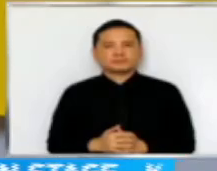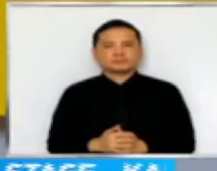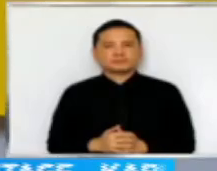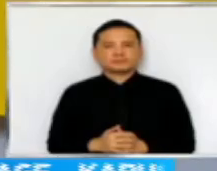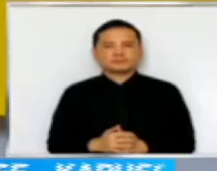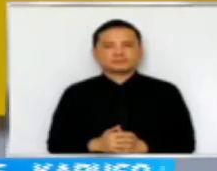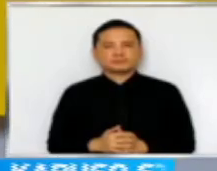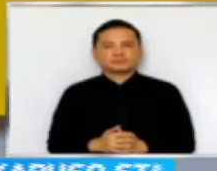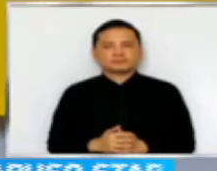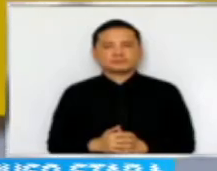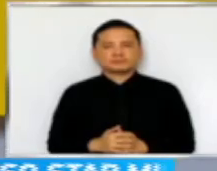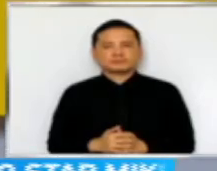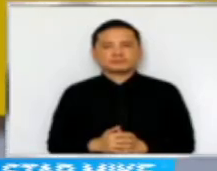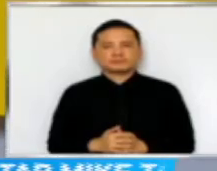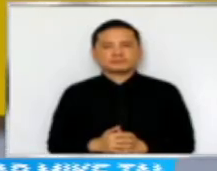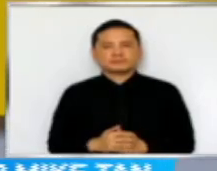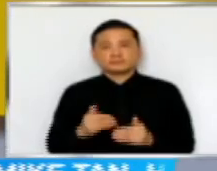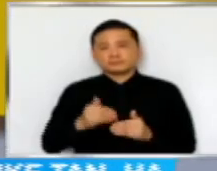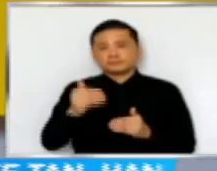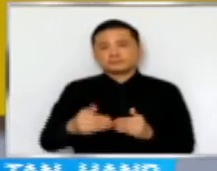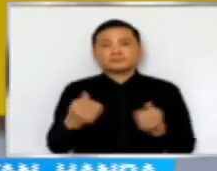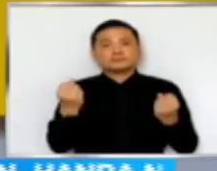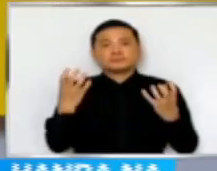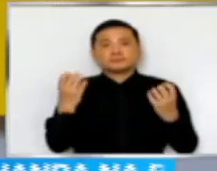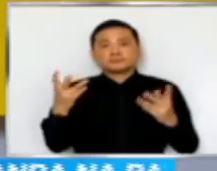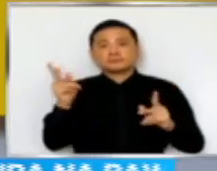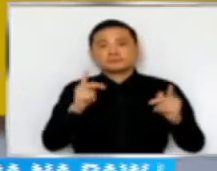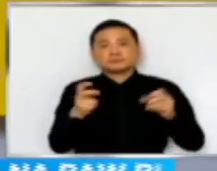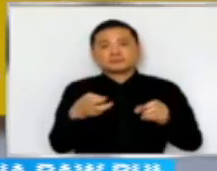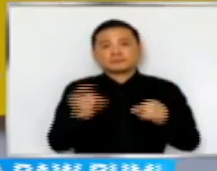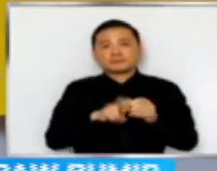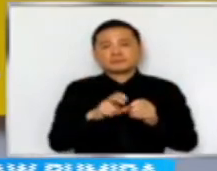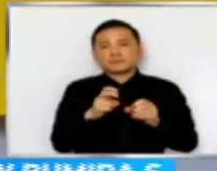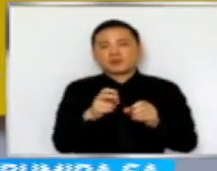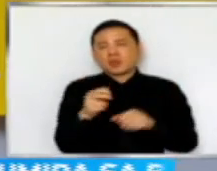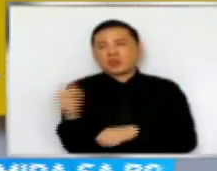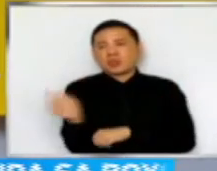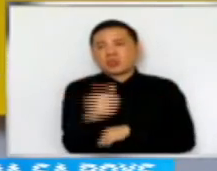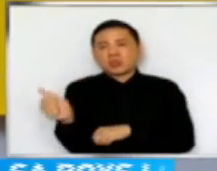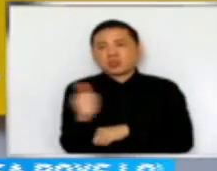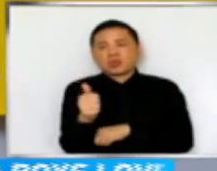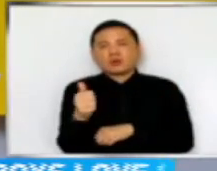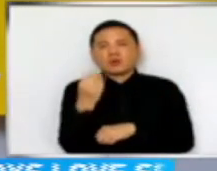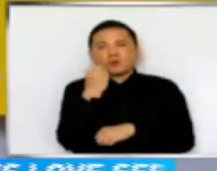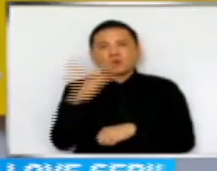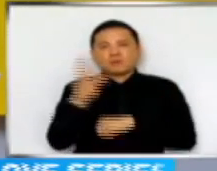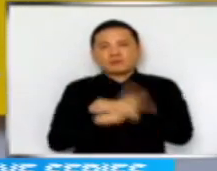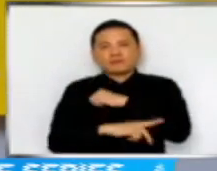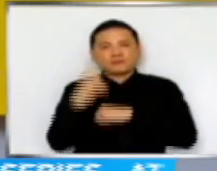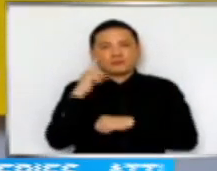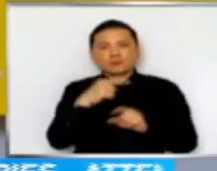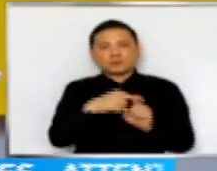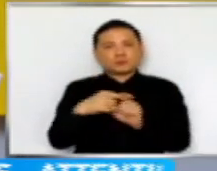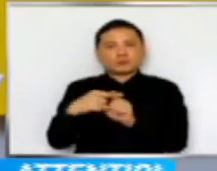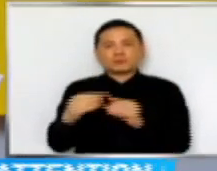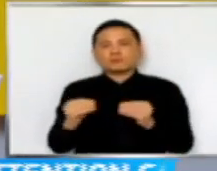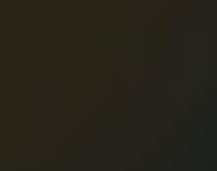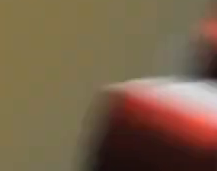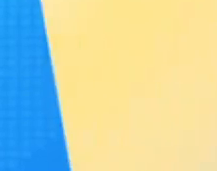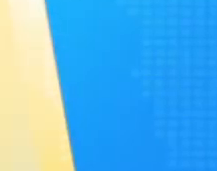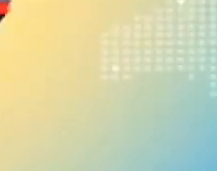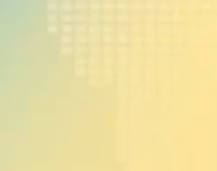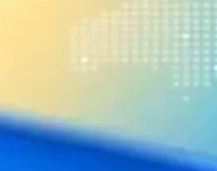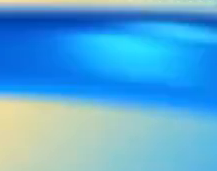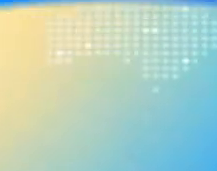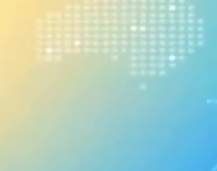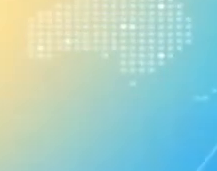Samantala, dumarami na rin ang mga pasaherong pauwi sa kanilang probinsya para sa undas. At may ulat on the spot si Chino Gaston. Chino?